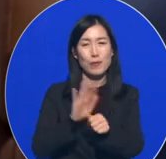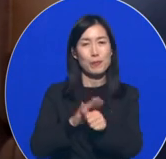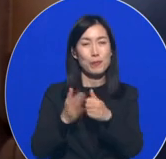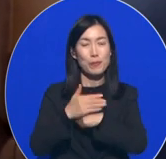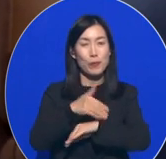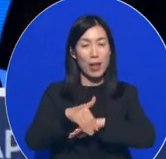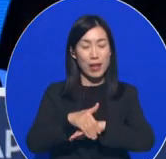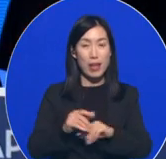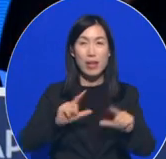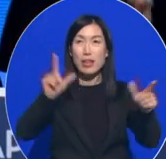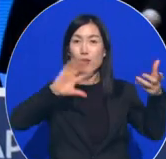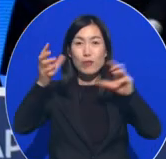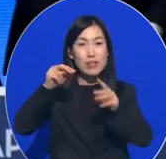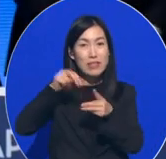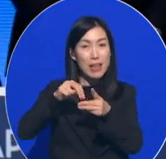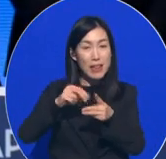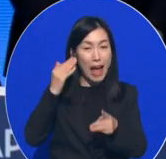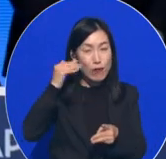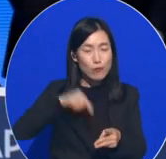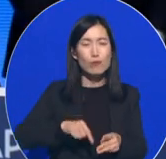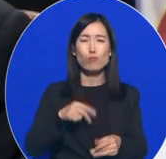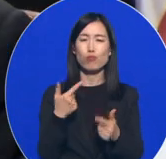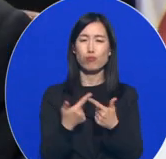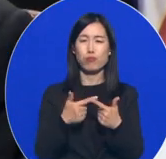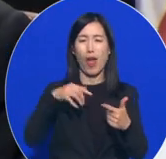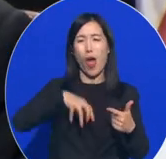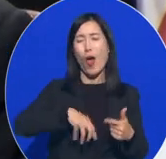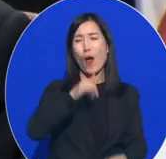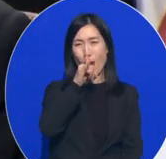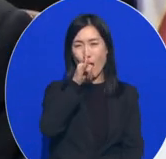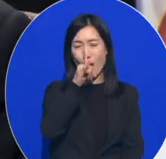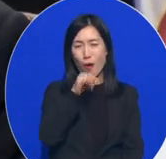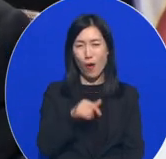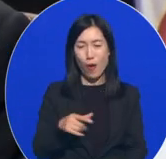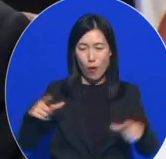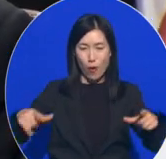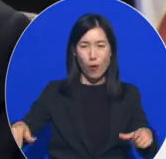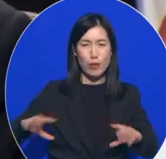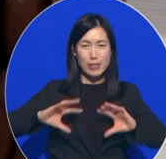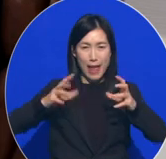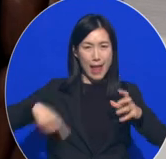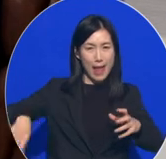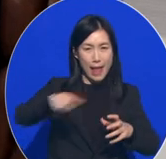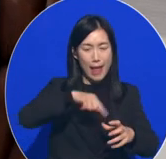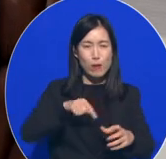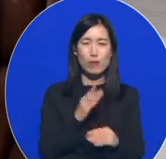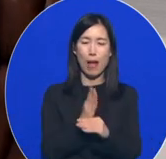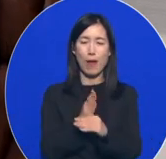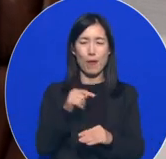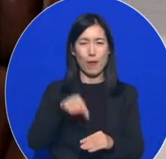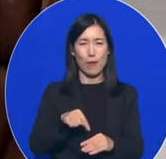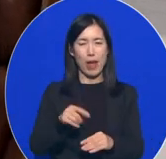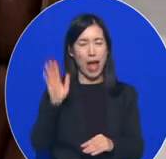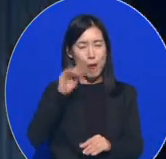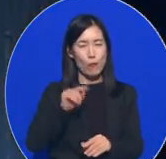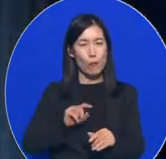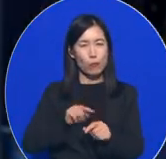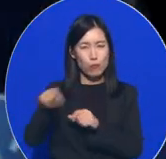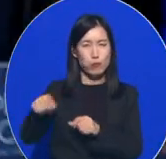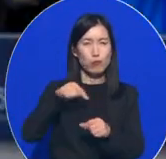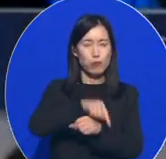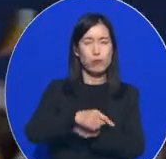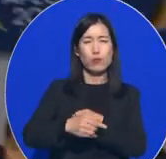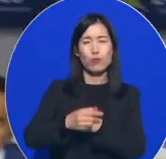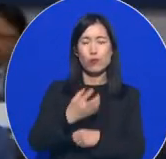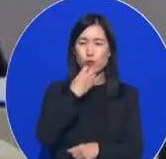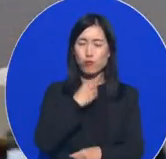기후센터는 우리나라 부산의 위치 다며 지리적 관점에서 연대와 협력의 플랫폼이 될 거라고 설명했습니다